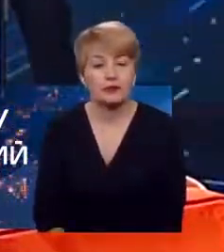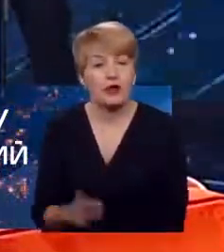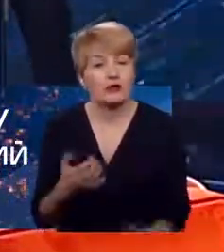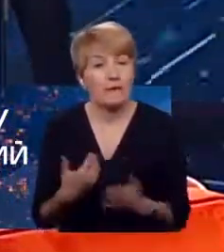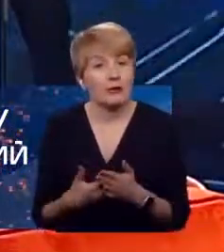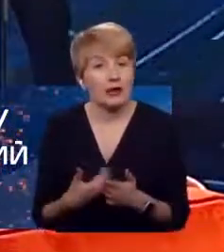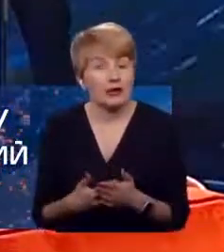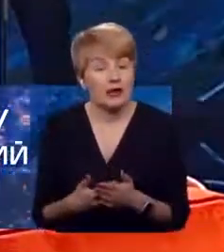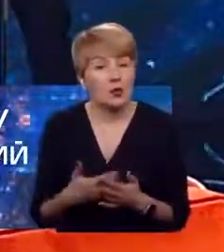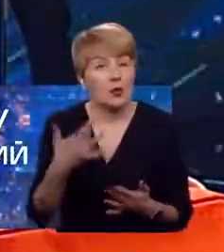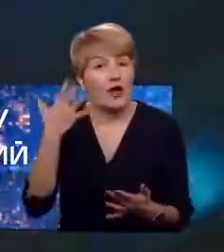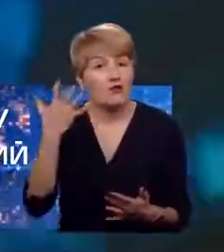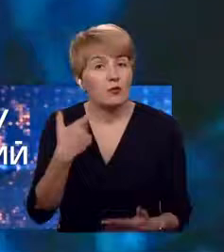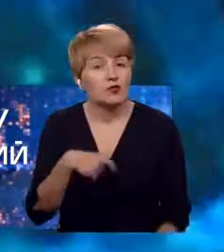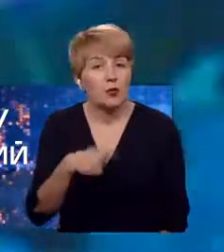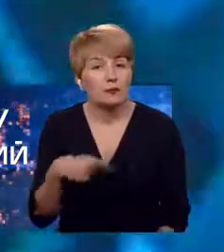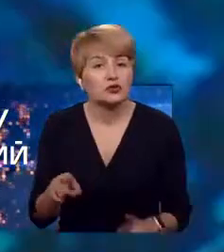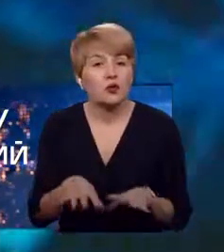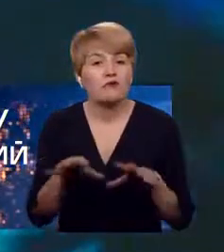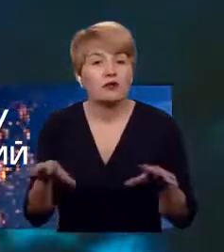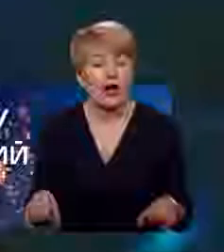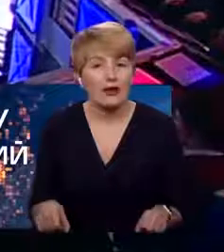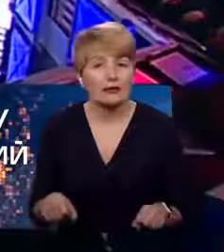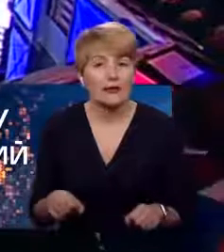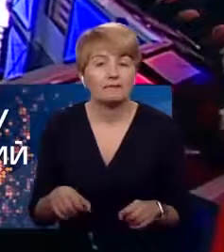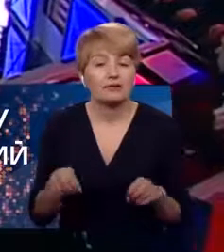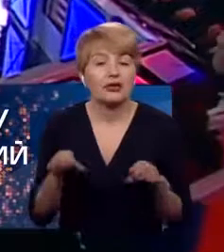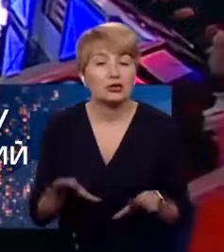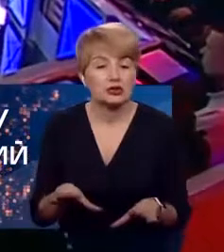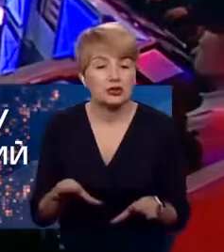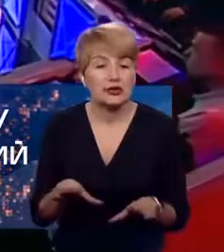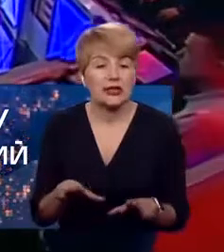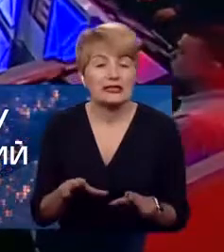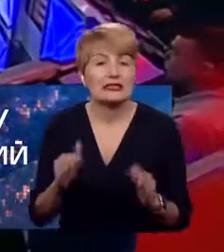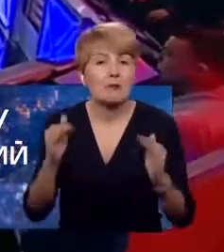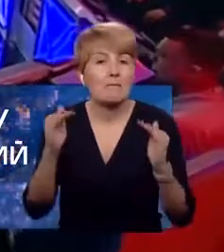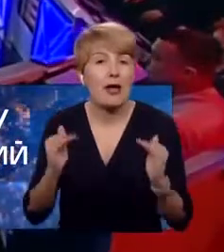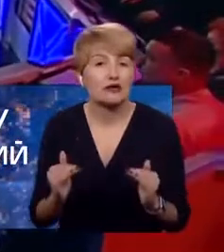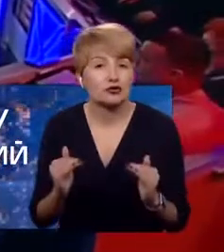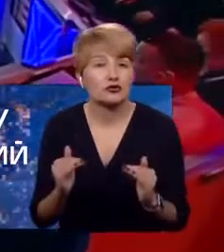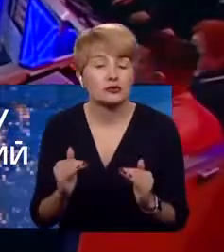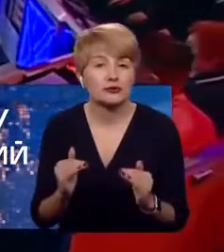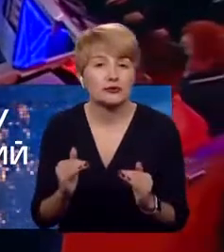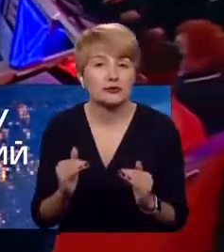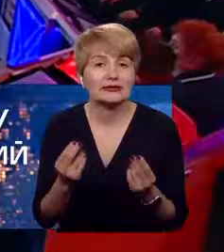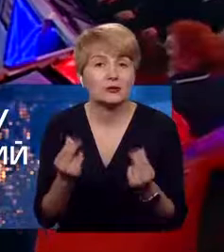Наприклад, уявимо собі, що влада вирішила директивно зменшити ціну на